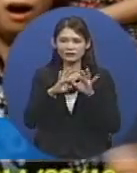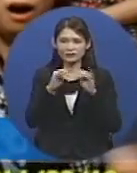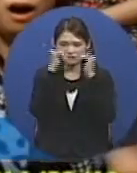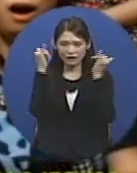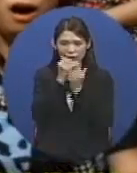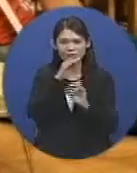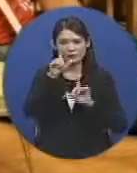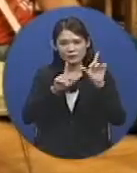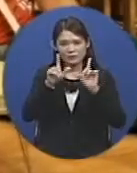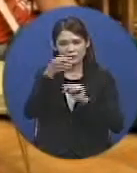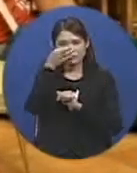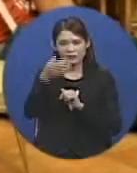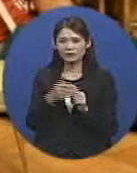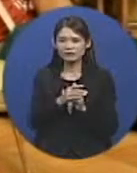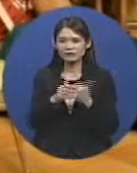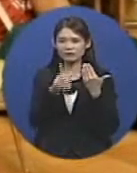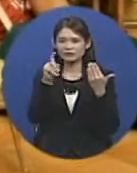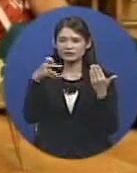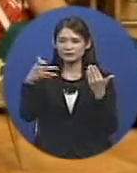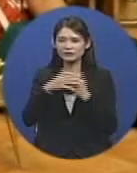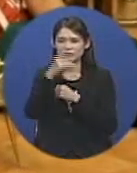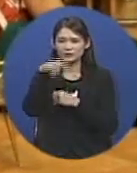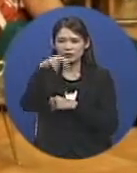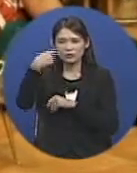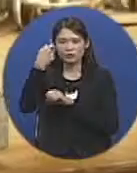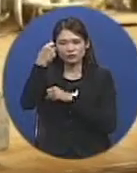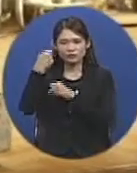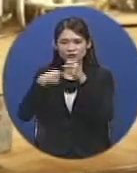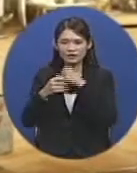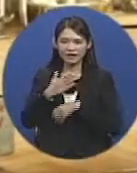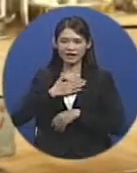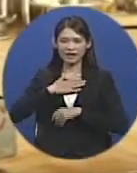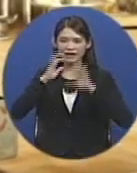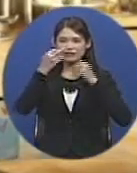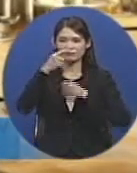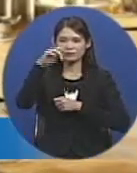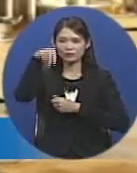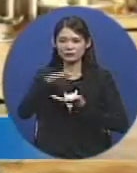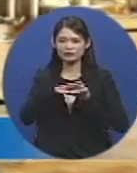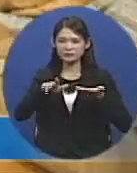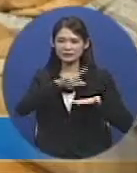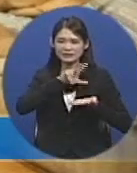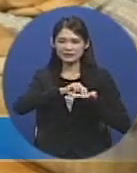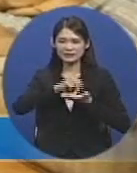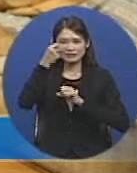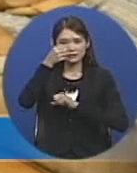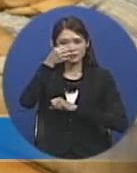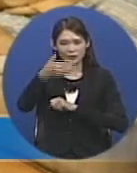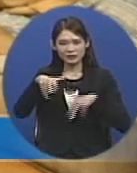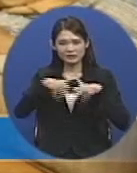현실을 풍자했습니다. 17일에는 극단 녹두가 무대에 올라 나는 김동수입니다라는 작품을 연기해